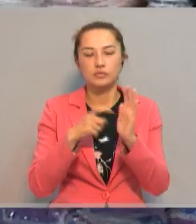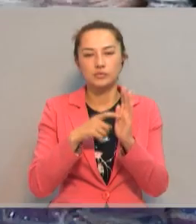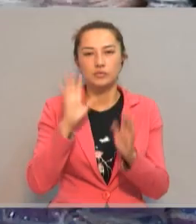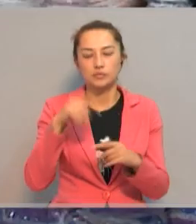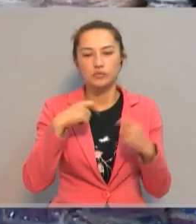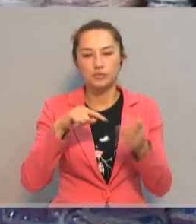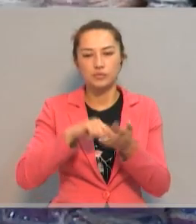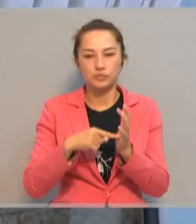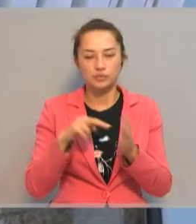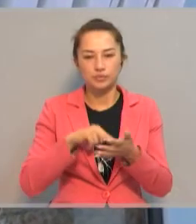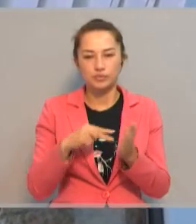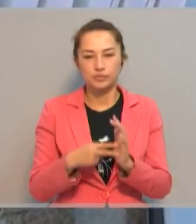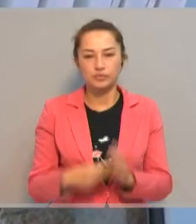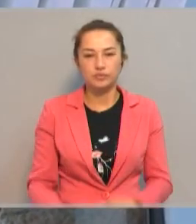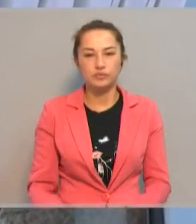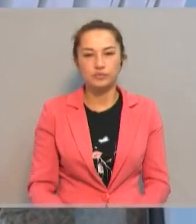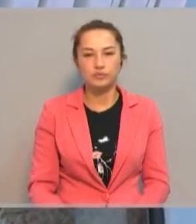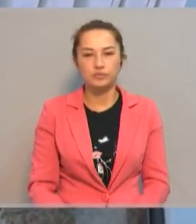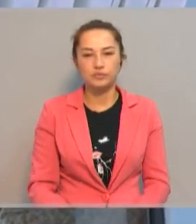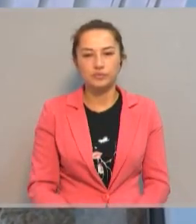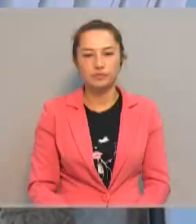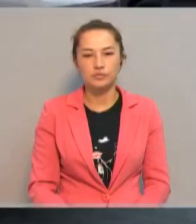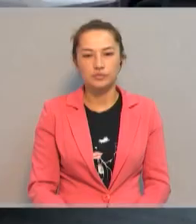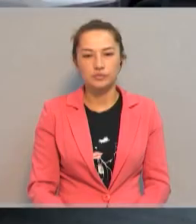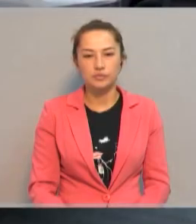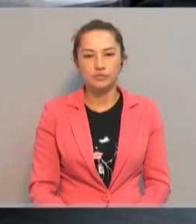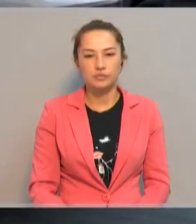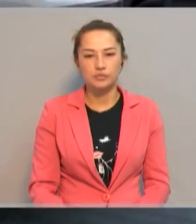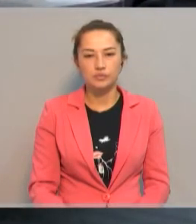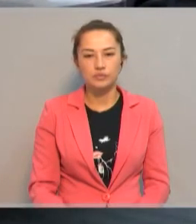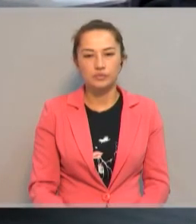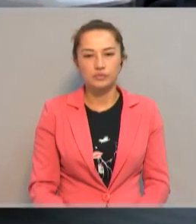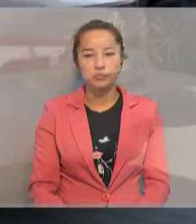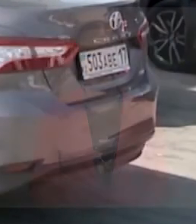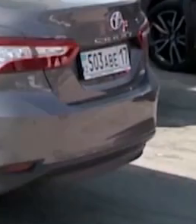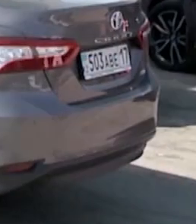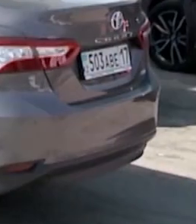сауда желілерін ашуды жоспарлап отыр. Наскен Скандар, Рулан Рүстемов, Гүлмаржан Молдадос, жаңалықтар.